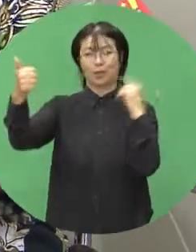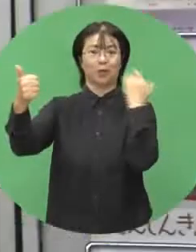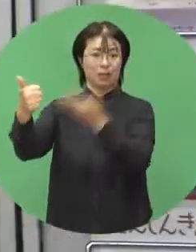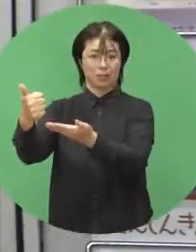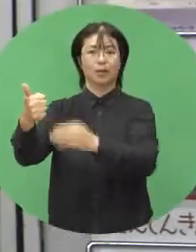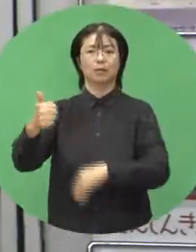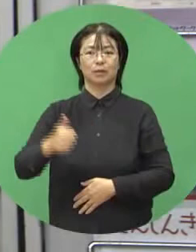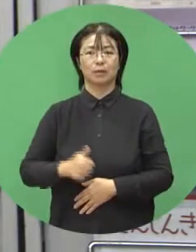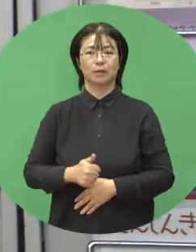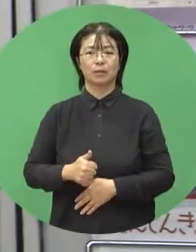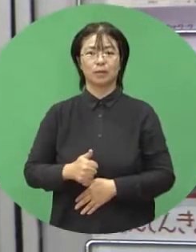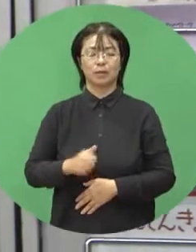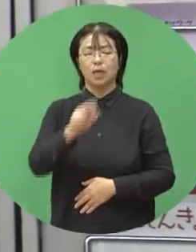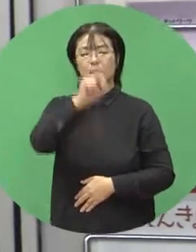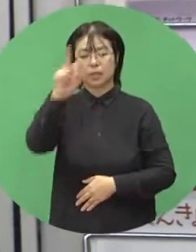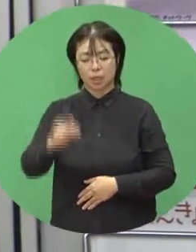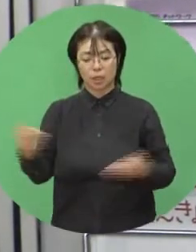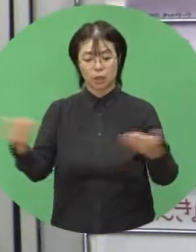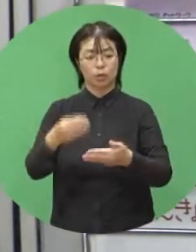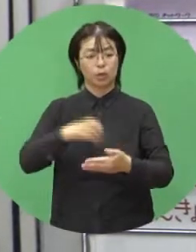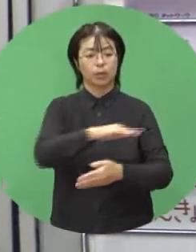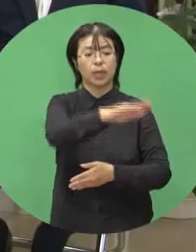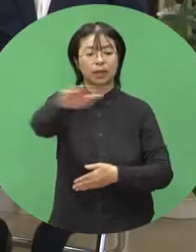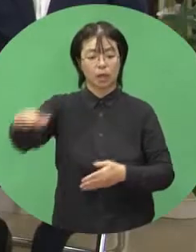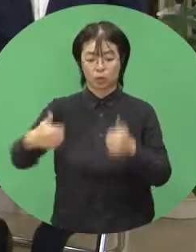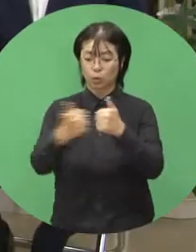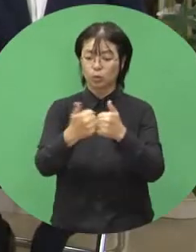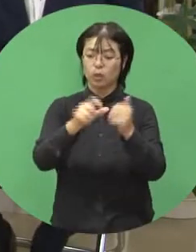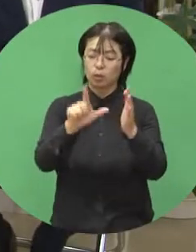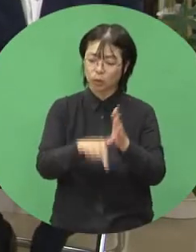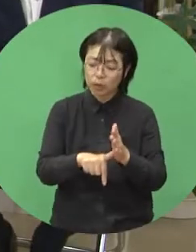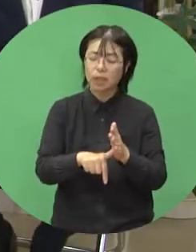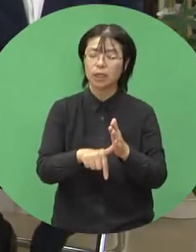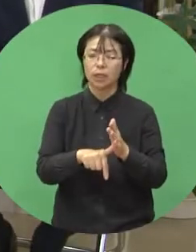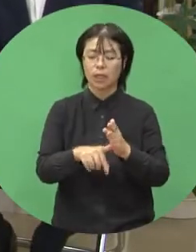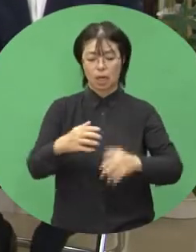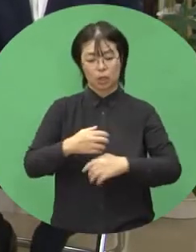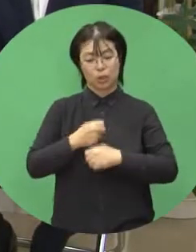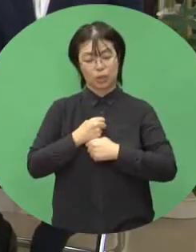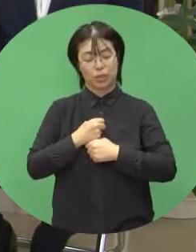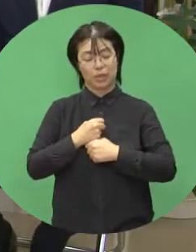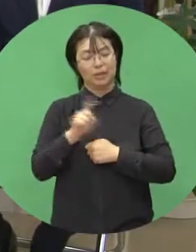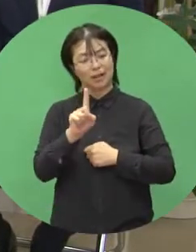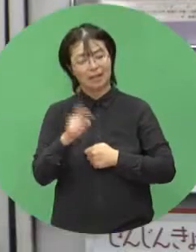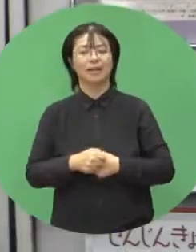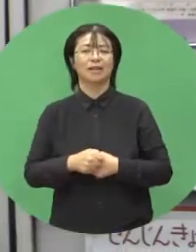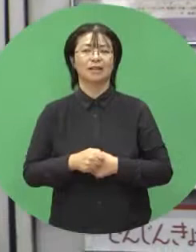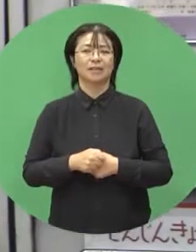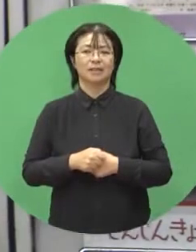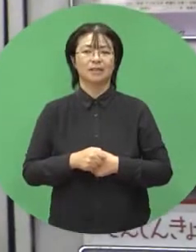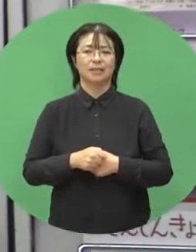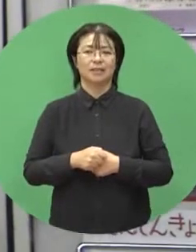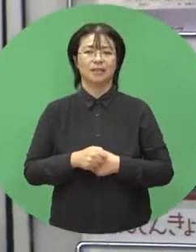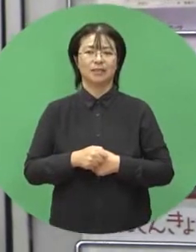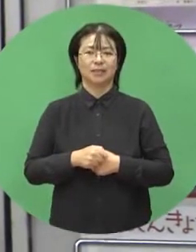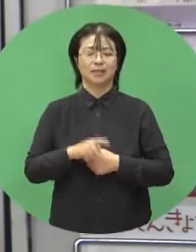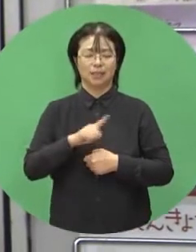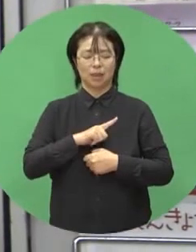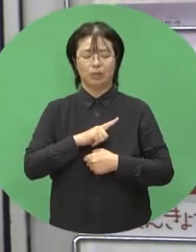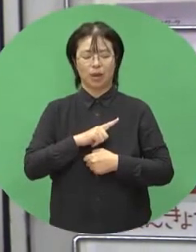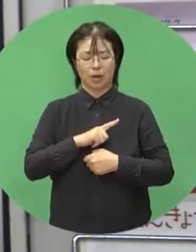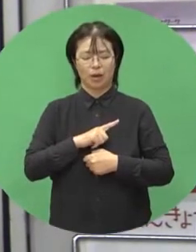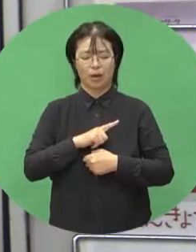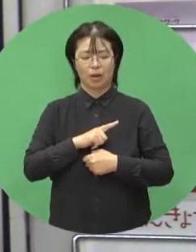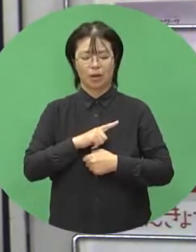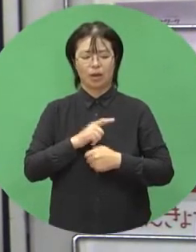はい。 このセンターの職員の皆さんが相談を受けるときに心がけていることあれば教えていただいていいですか。 まず一番にこう一人だ